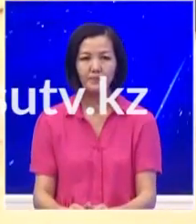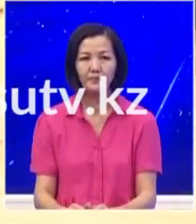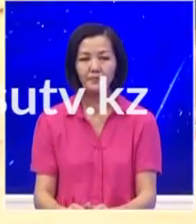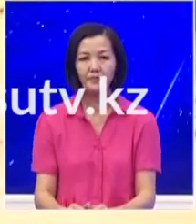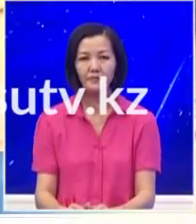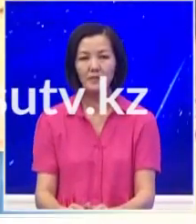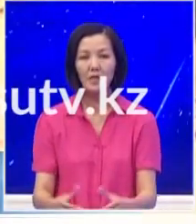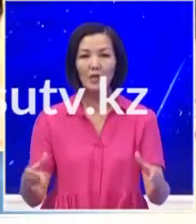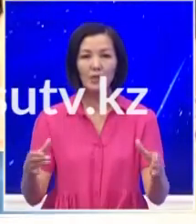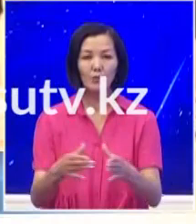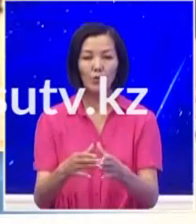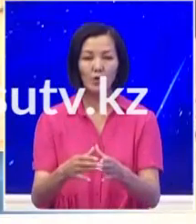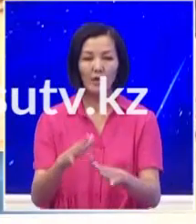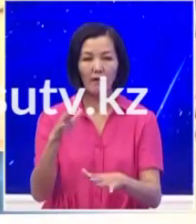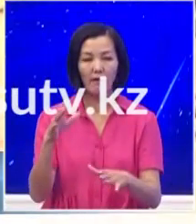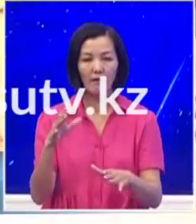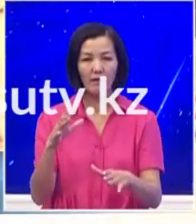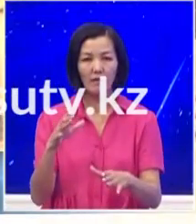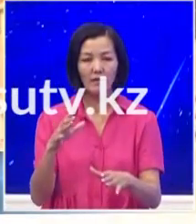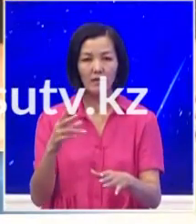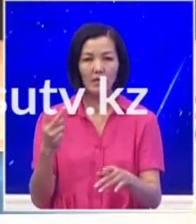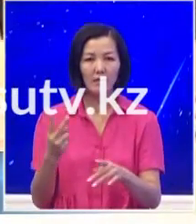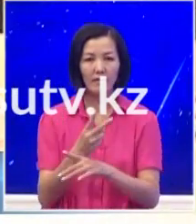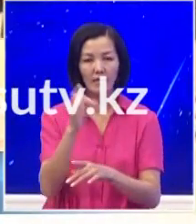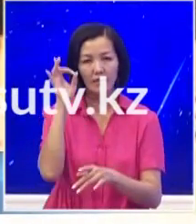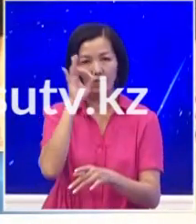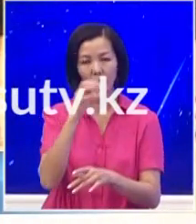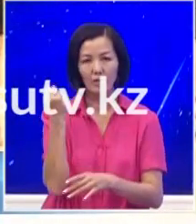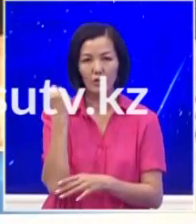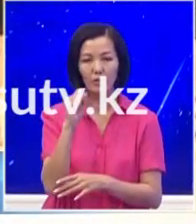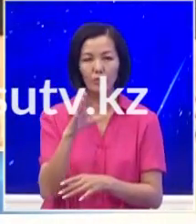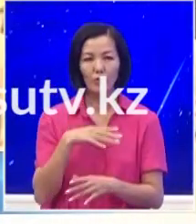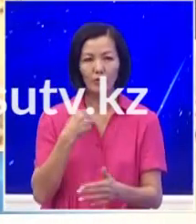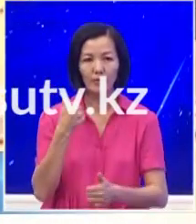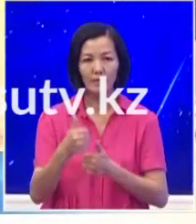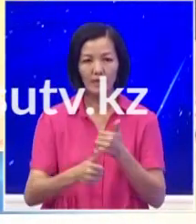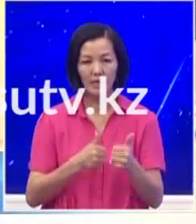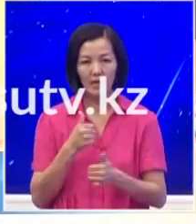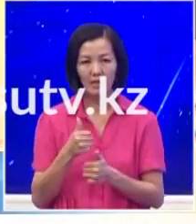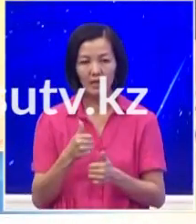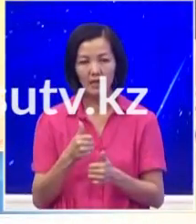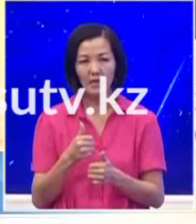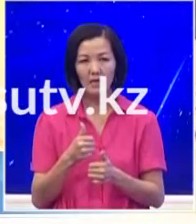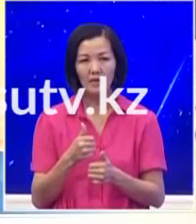областного акимата является 12-кратным чемпионом спартакиады.